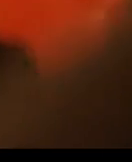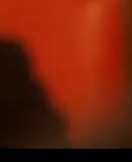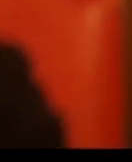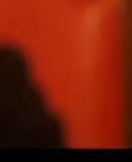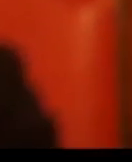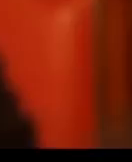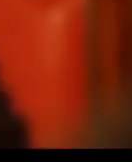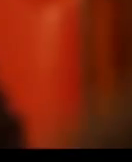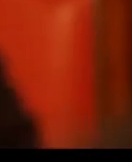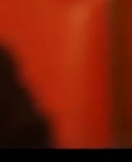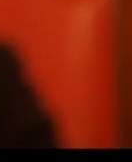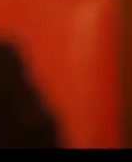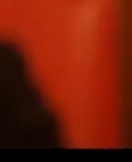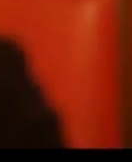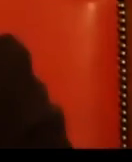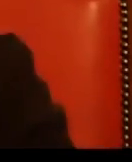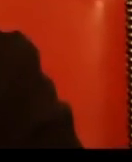Senyor Anglada.